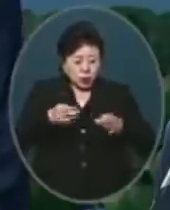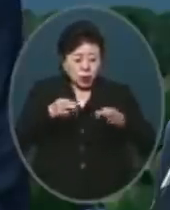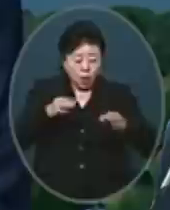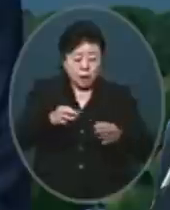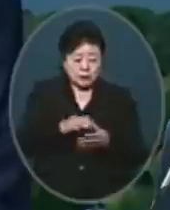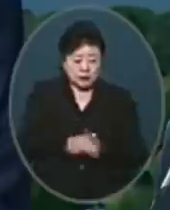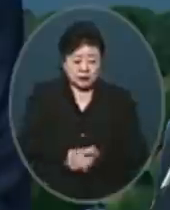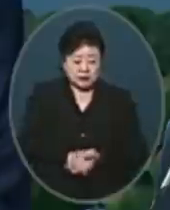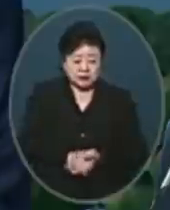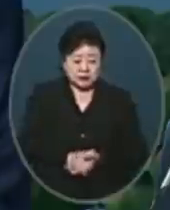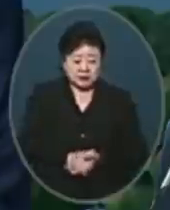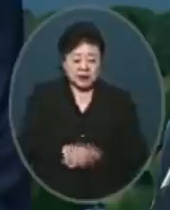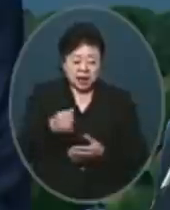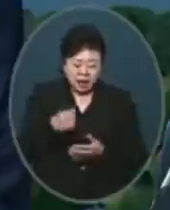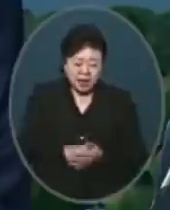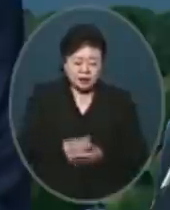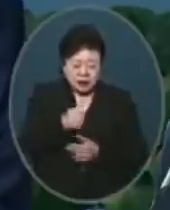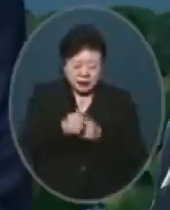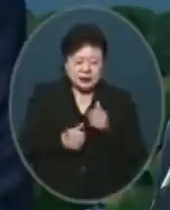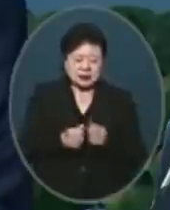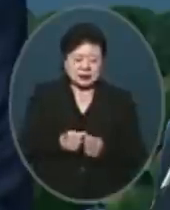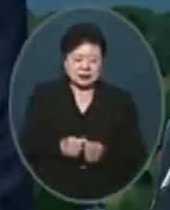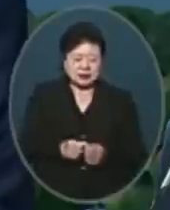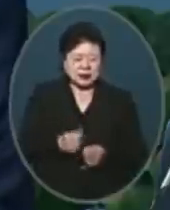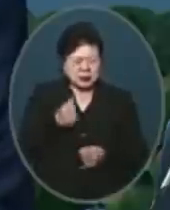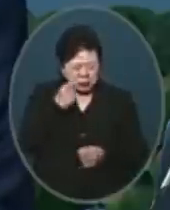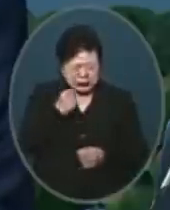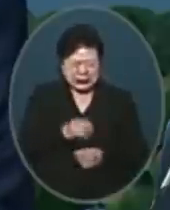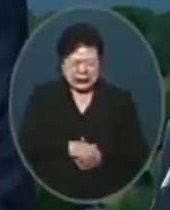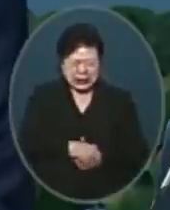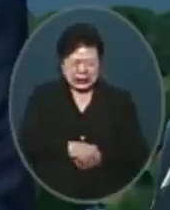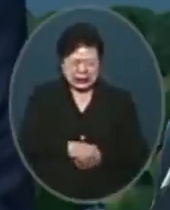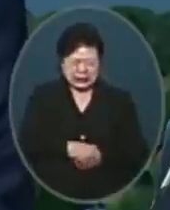돌아봐요. 아이고, 하나님 못 해먹겠습니다.